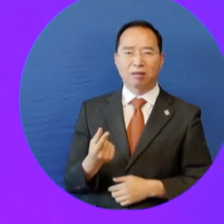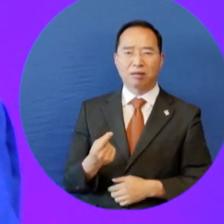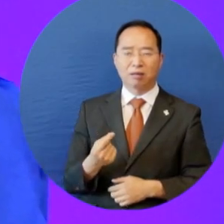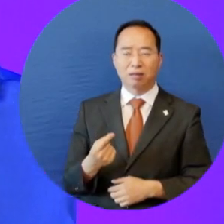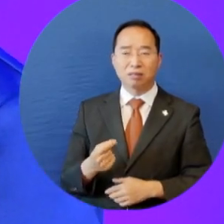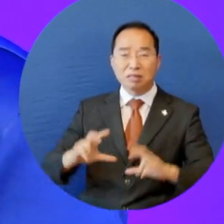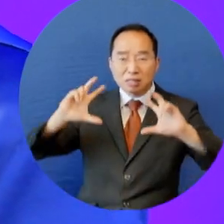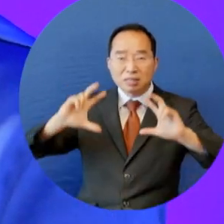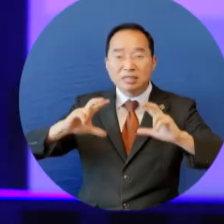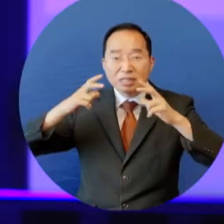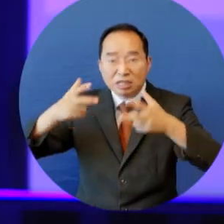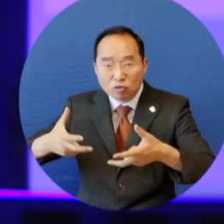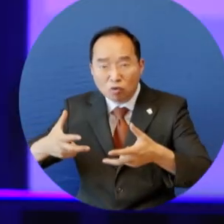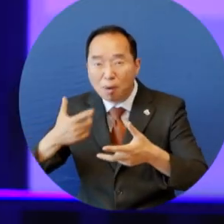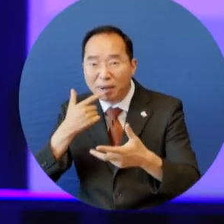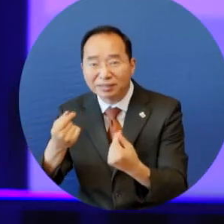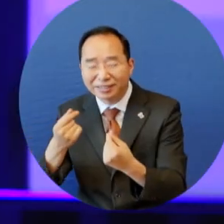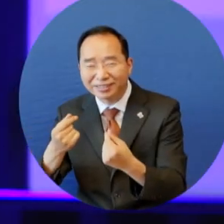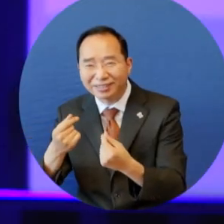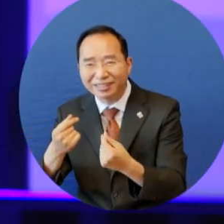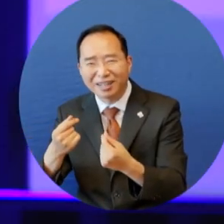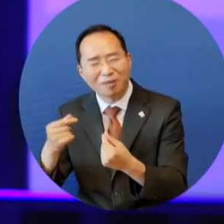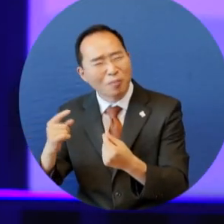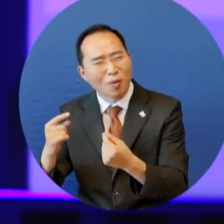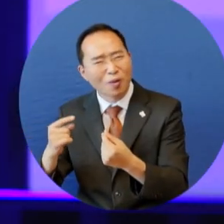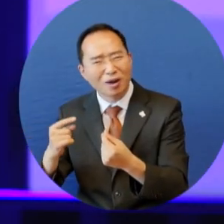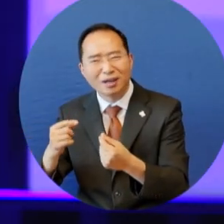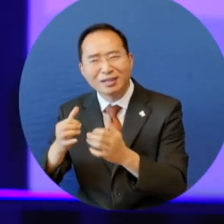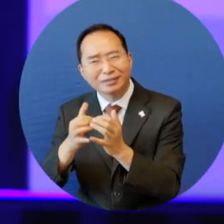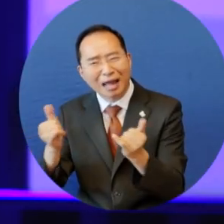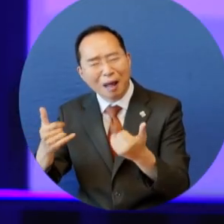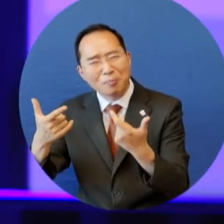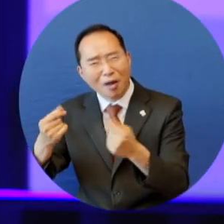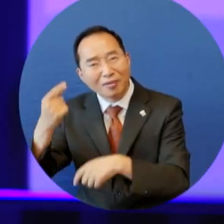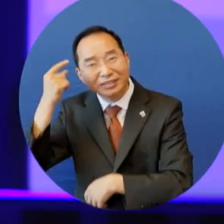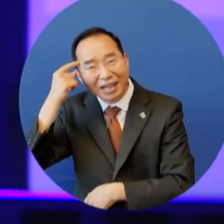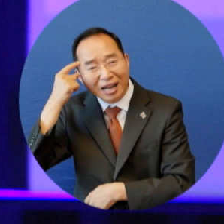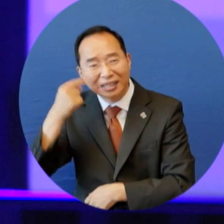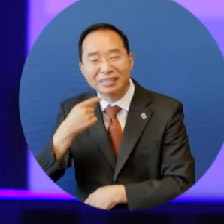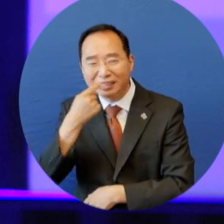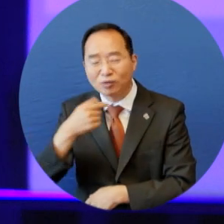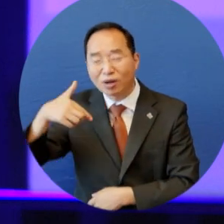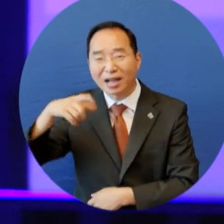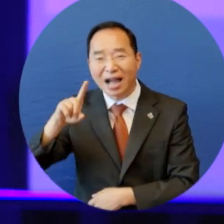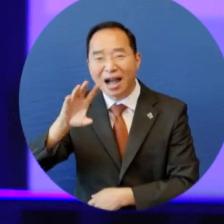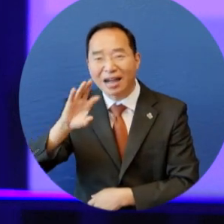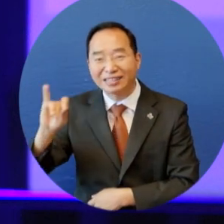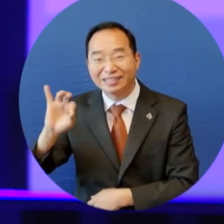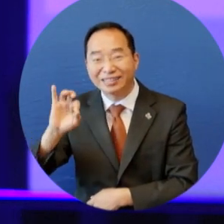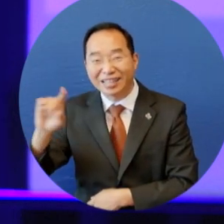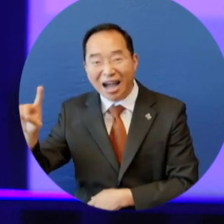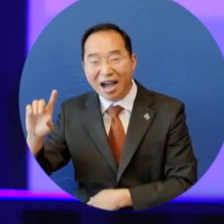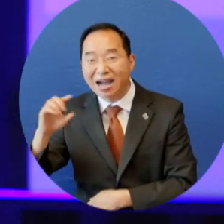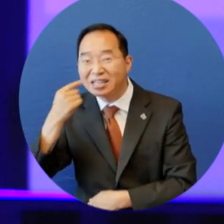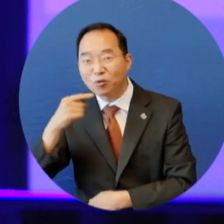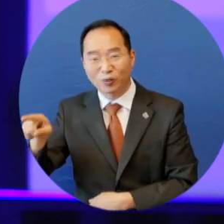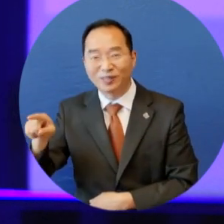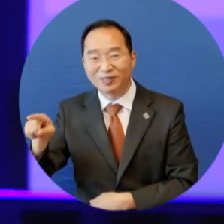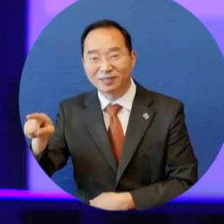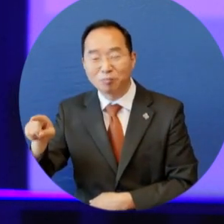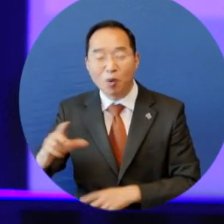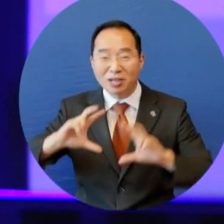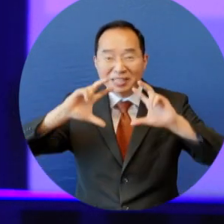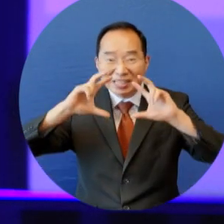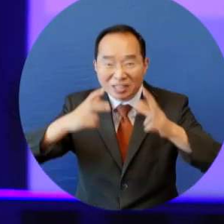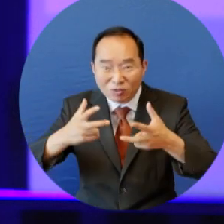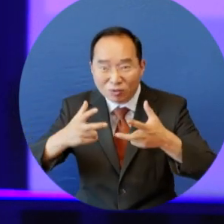너무나 당연한 이치입니다. 지구를 살아있는 생명체로 파악하는 가이아 이론이 있습니다. 지구는 상처받을